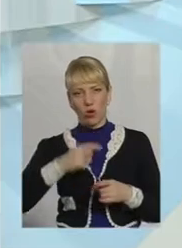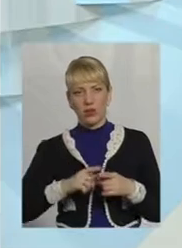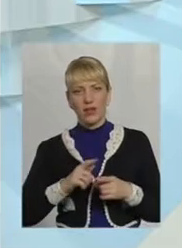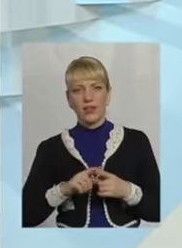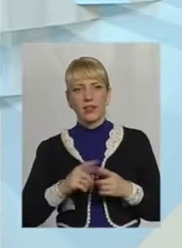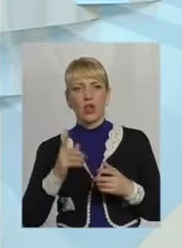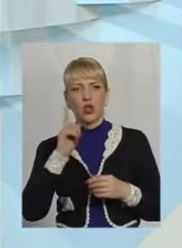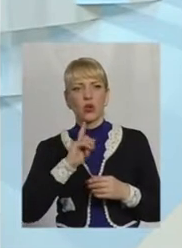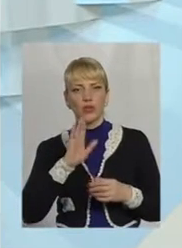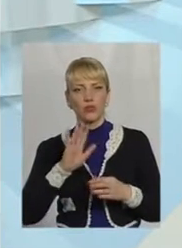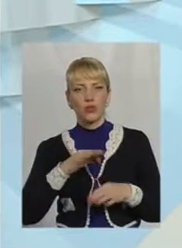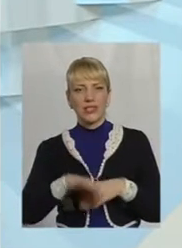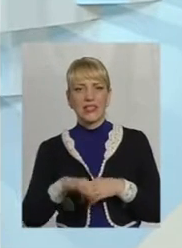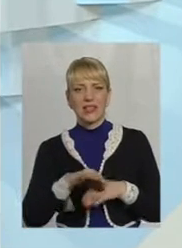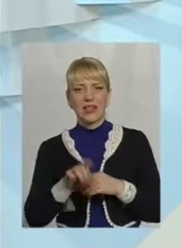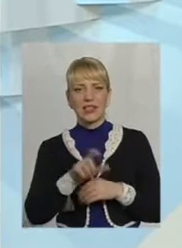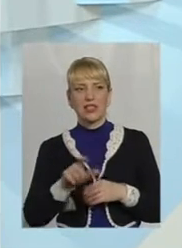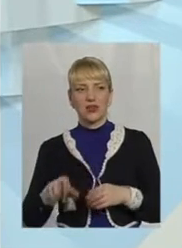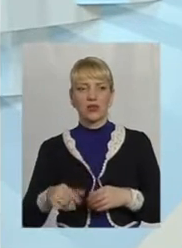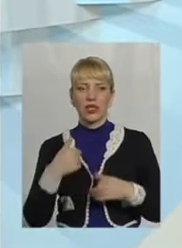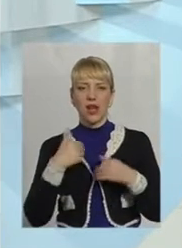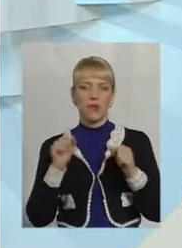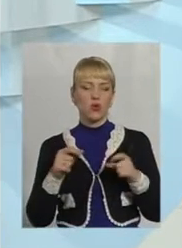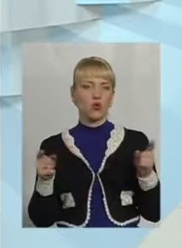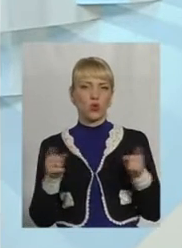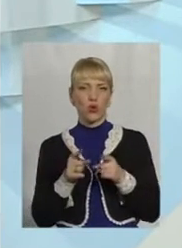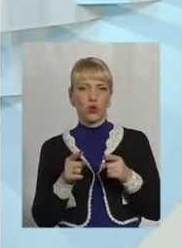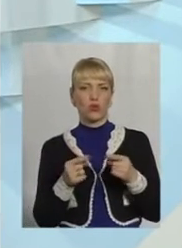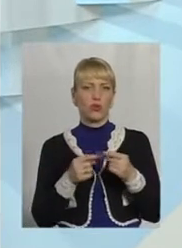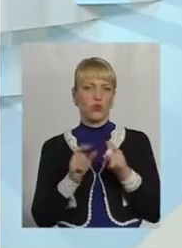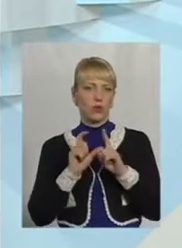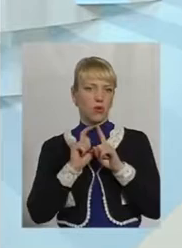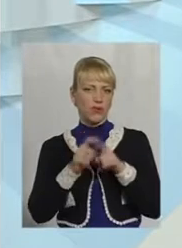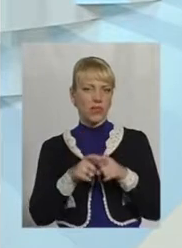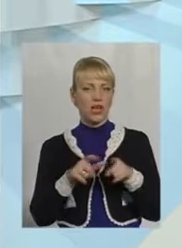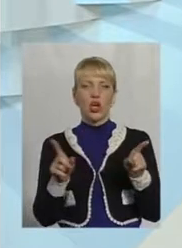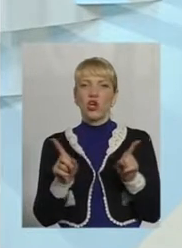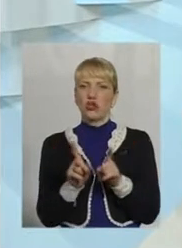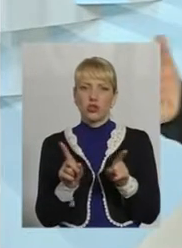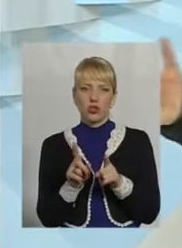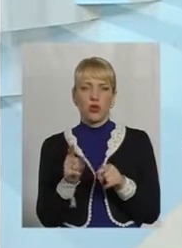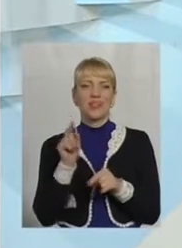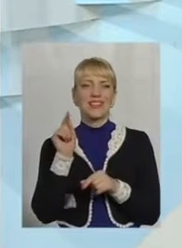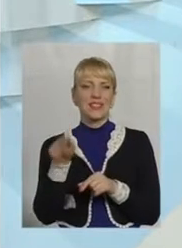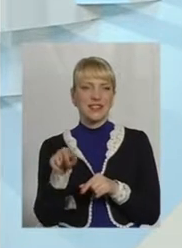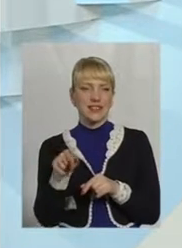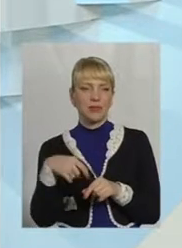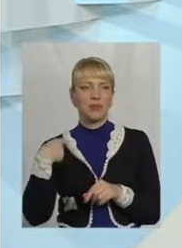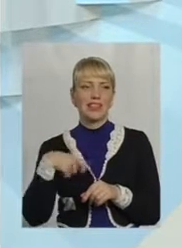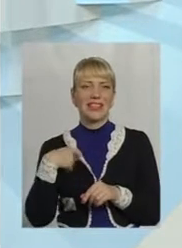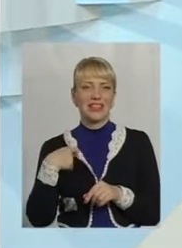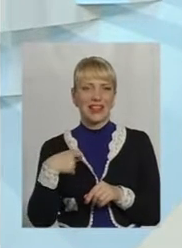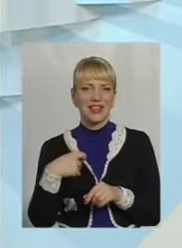знущатися над людьми, а? Ну, я можу тільки дуже коротко відповісти, що ті